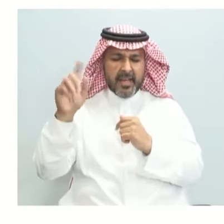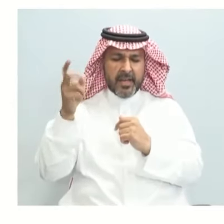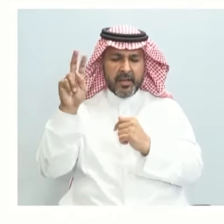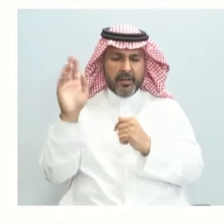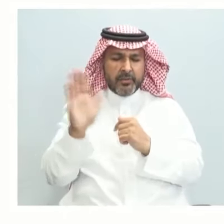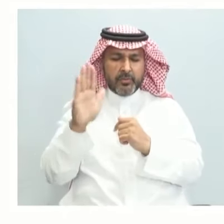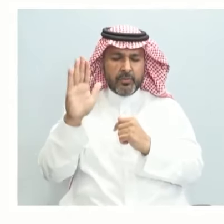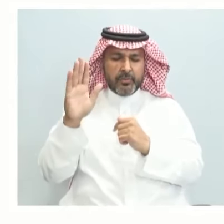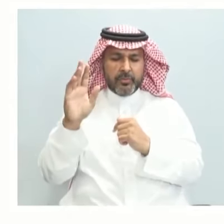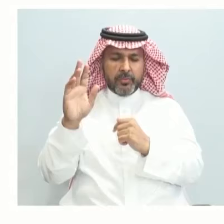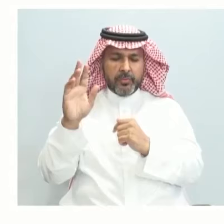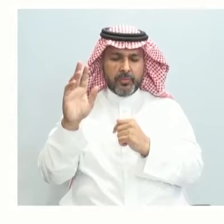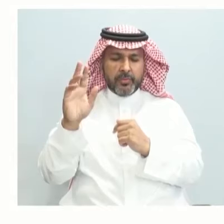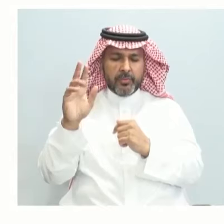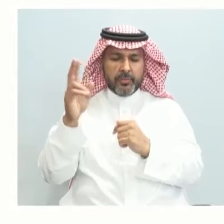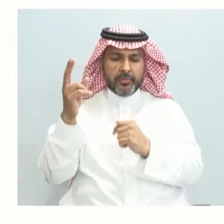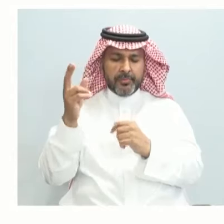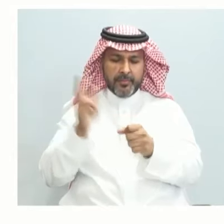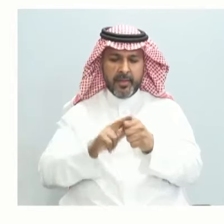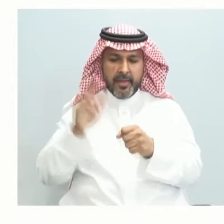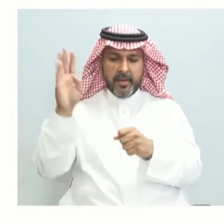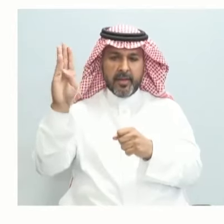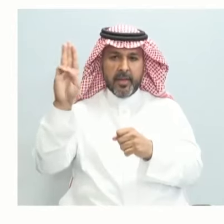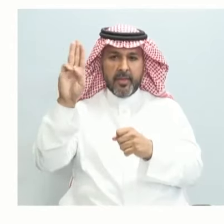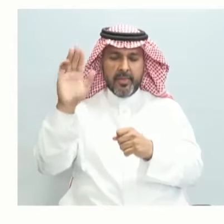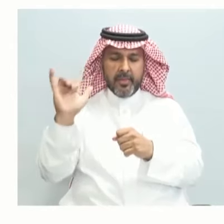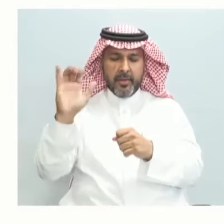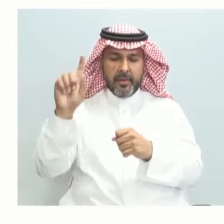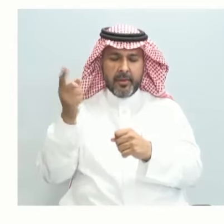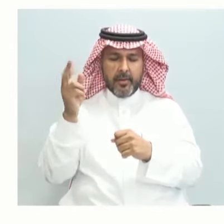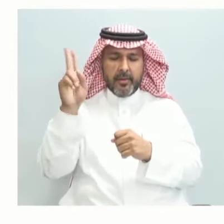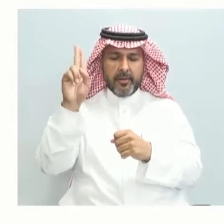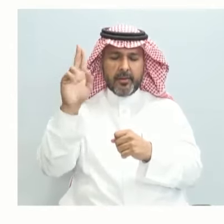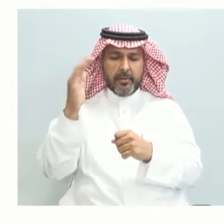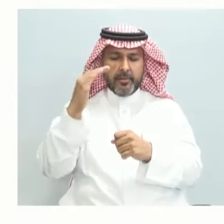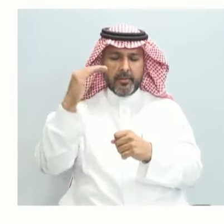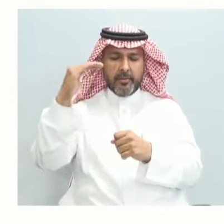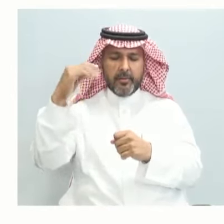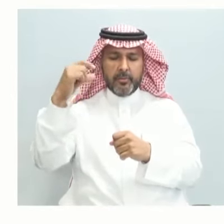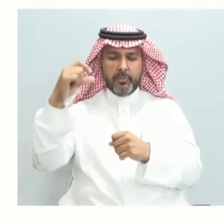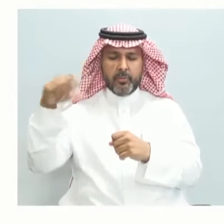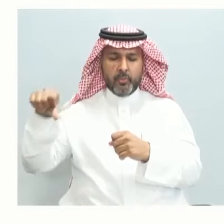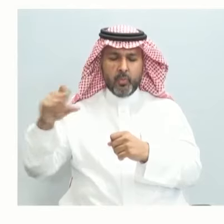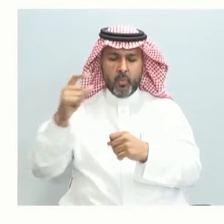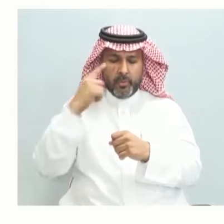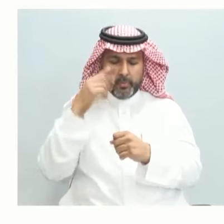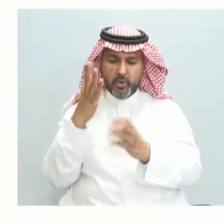ونريد تحويلها الى حاصل ضرب عملين كيف يمكن تحويلها الى حاصل ضرب عاملين